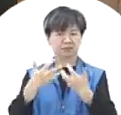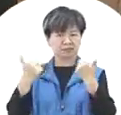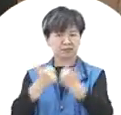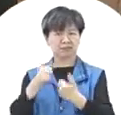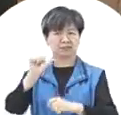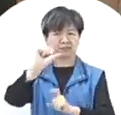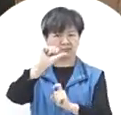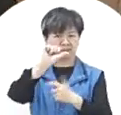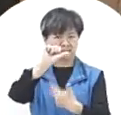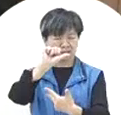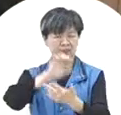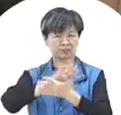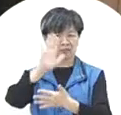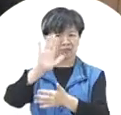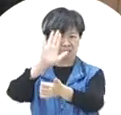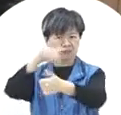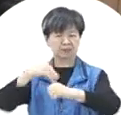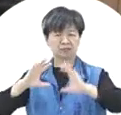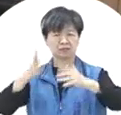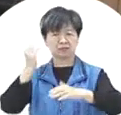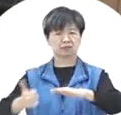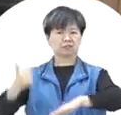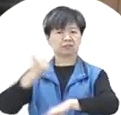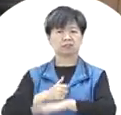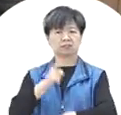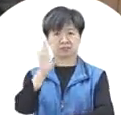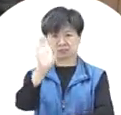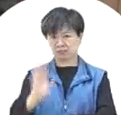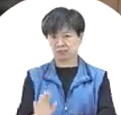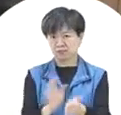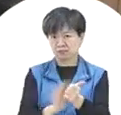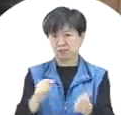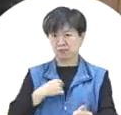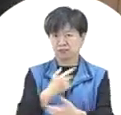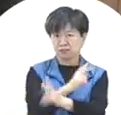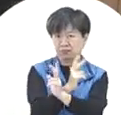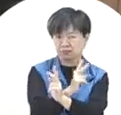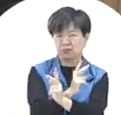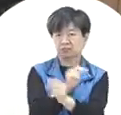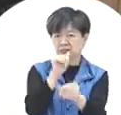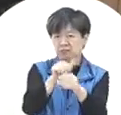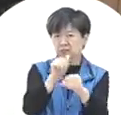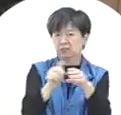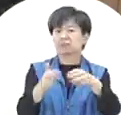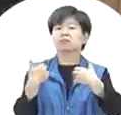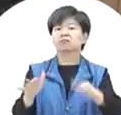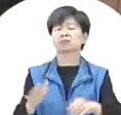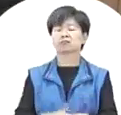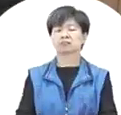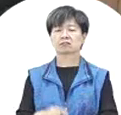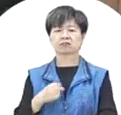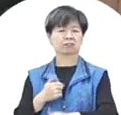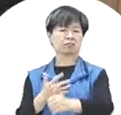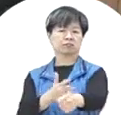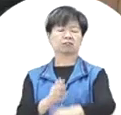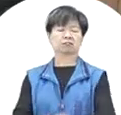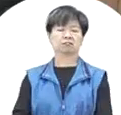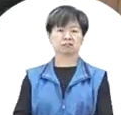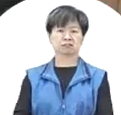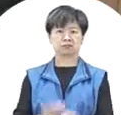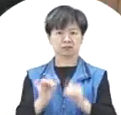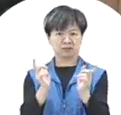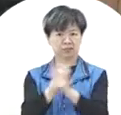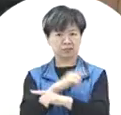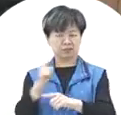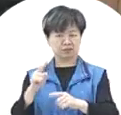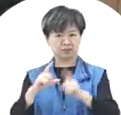17号被征召参选总统，您的态度会影响到我们板桥福州的票哦。我现在具体的问你，是不是底价地回馈比